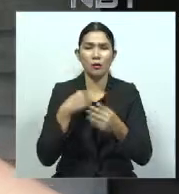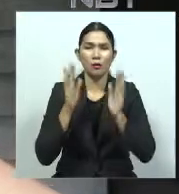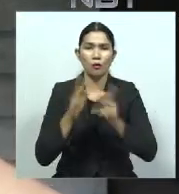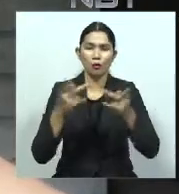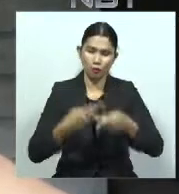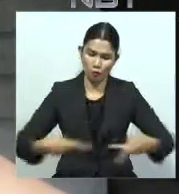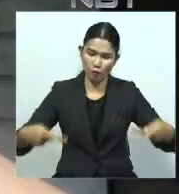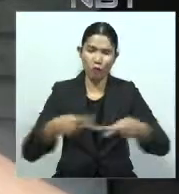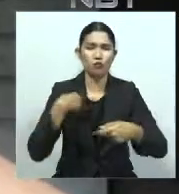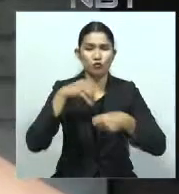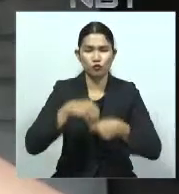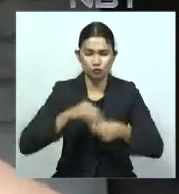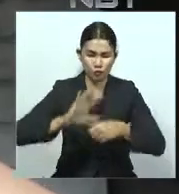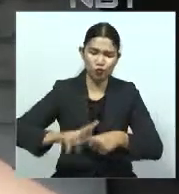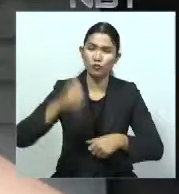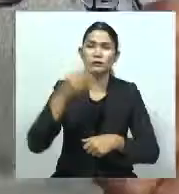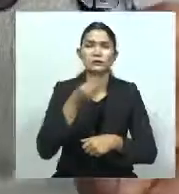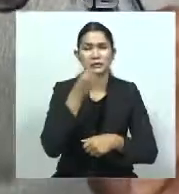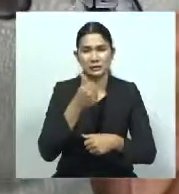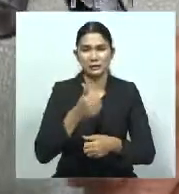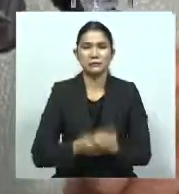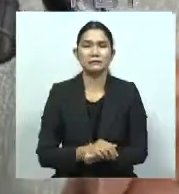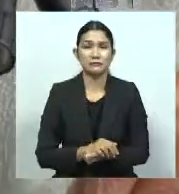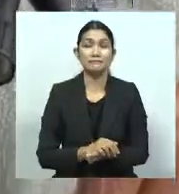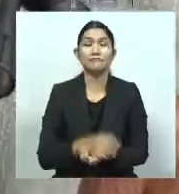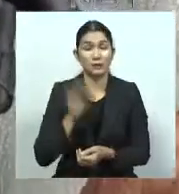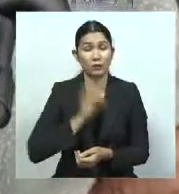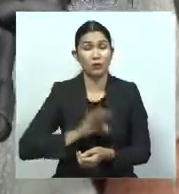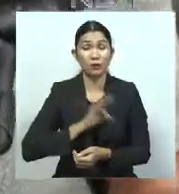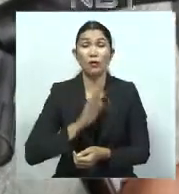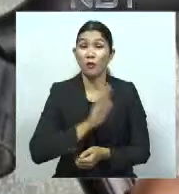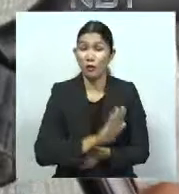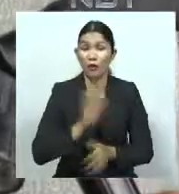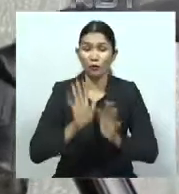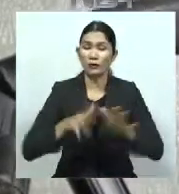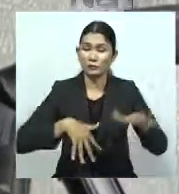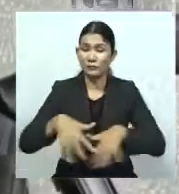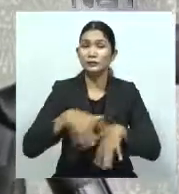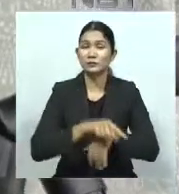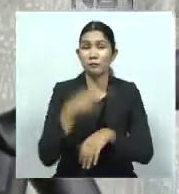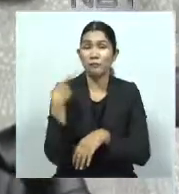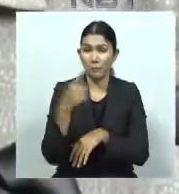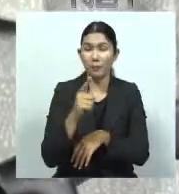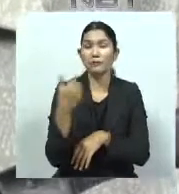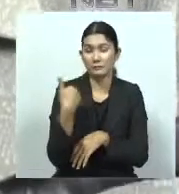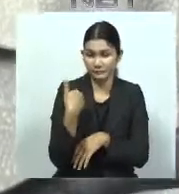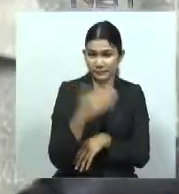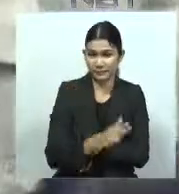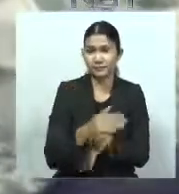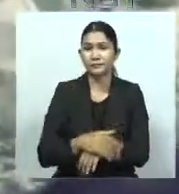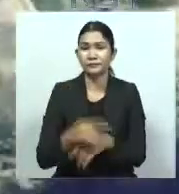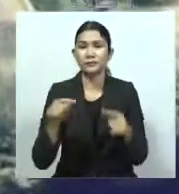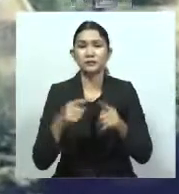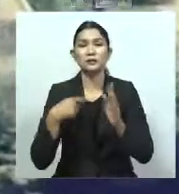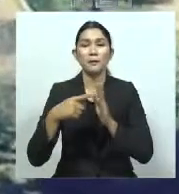อมีอยู่ดีกินดีขึ้นค่ะ นี่เป็นแค่ความรู้สึกเพียงส่วนหนึ่งของผู้ที่ได้รับประโยชน์จากสะพานตินสูลานนท์ที่พล